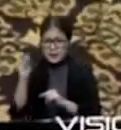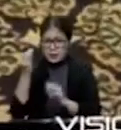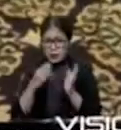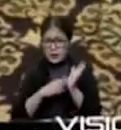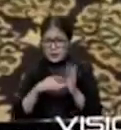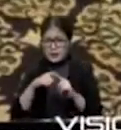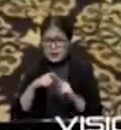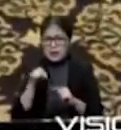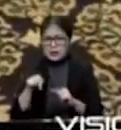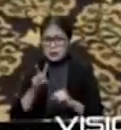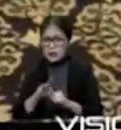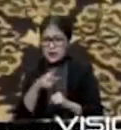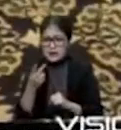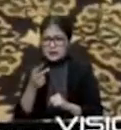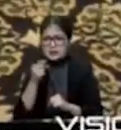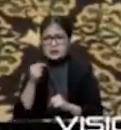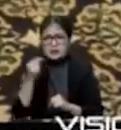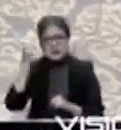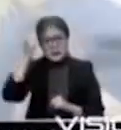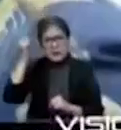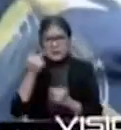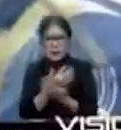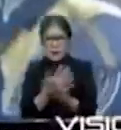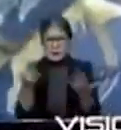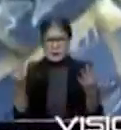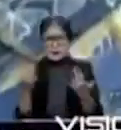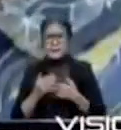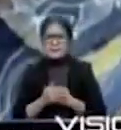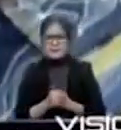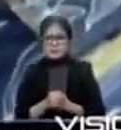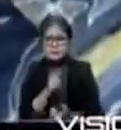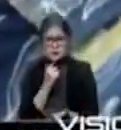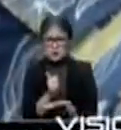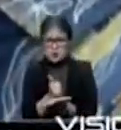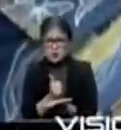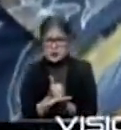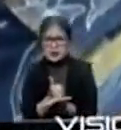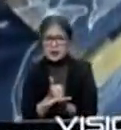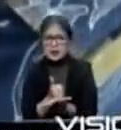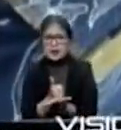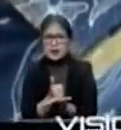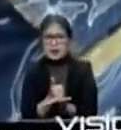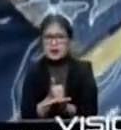bertekad mengembalikan kepercayaan publik terhadap MK. Sebenarnya kan